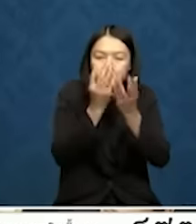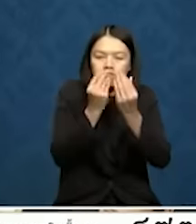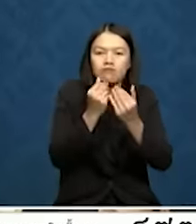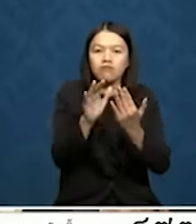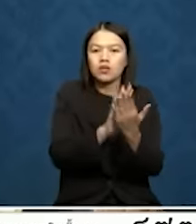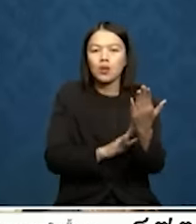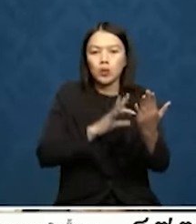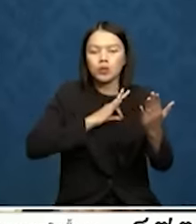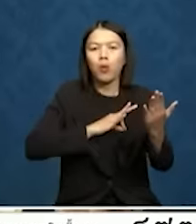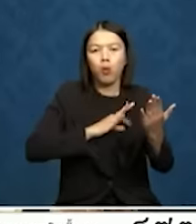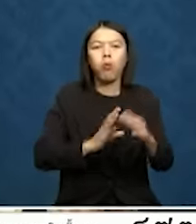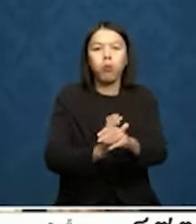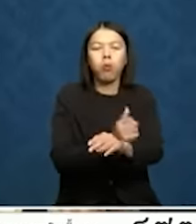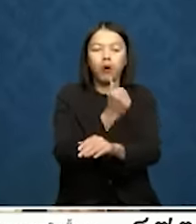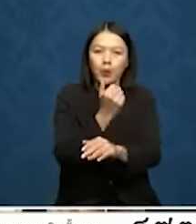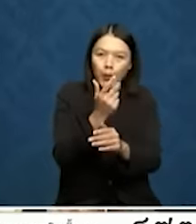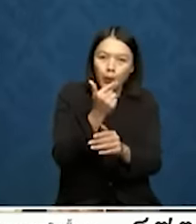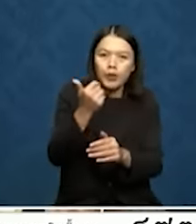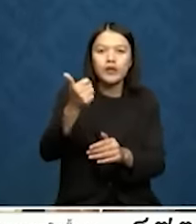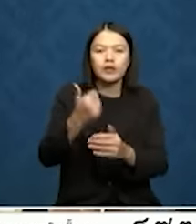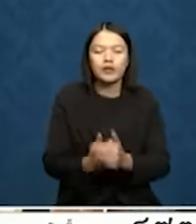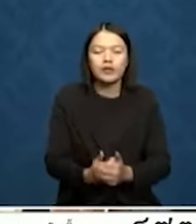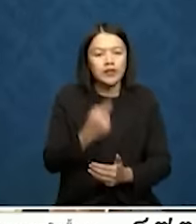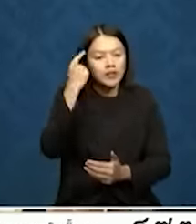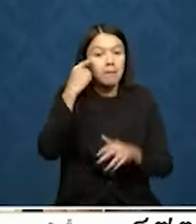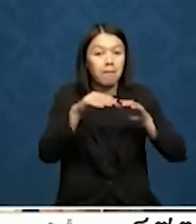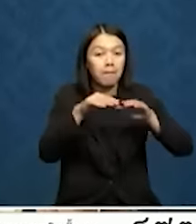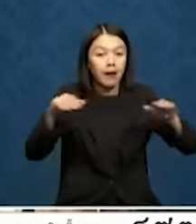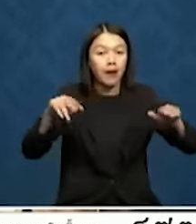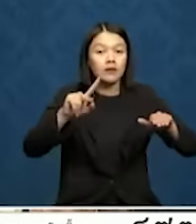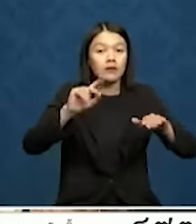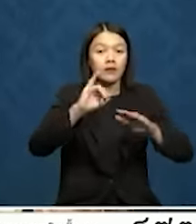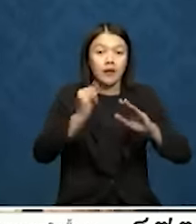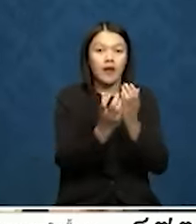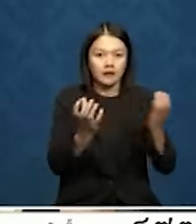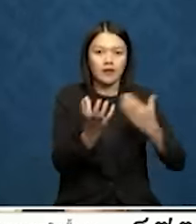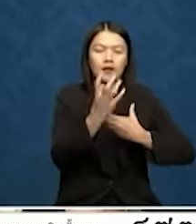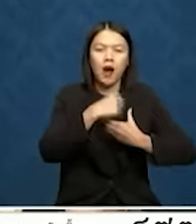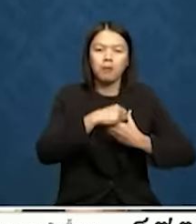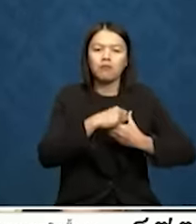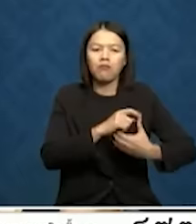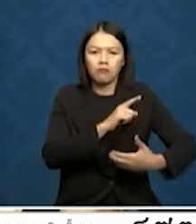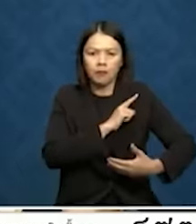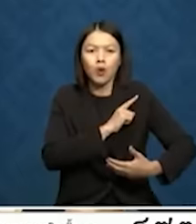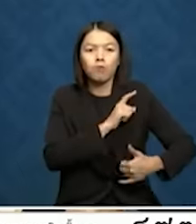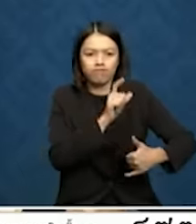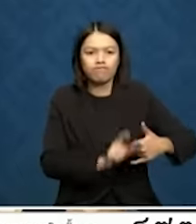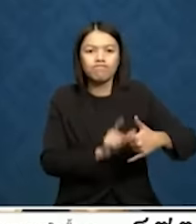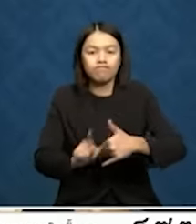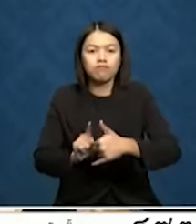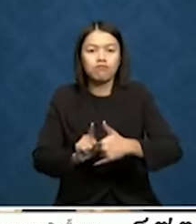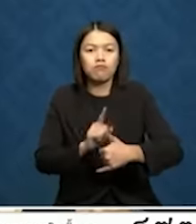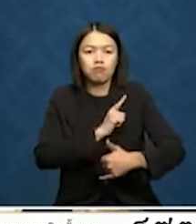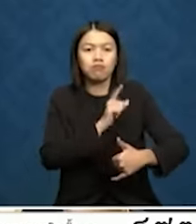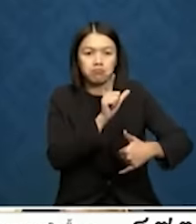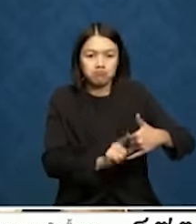ศทำอย่างไรครับที่จะมีการทบทวนมาตรฐานทางจริยธรรมให้เป็นเรื่องความรับผิดรับชอบทางการเมือง